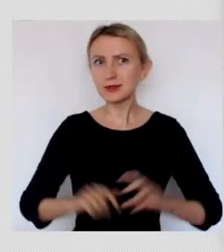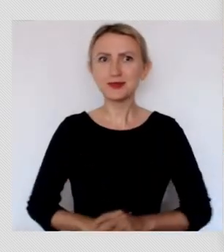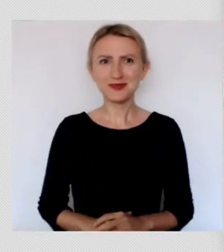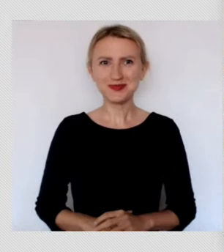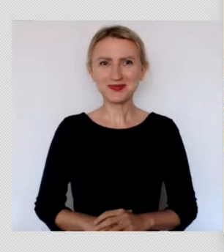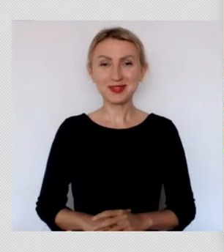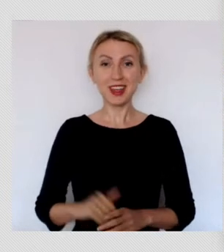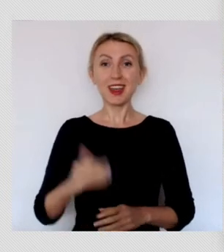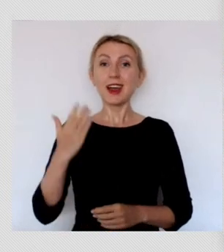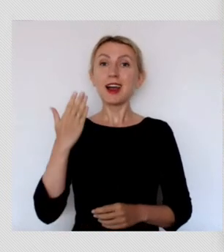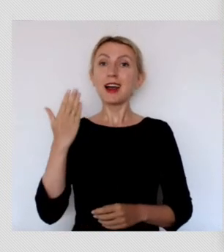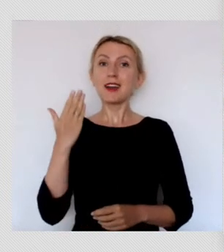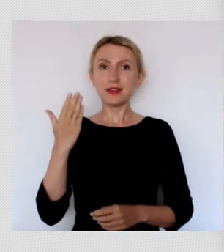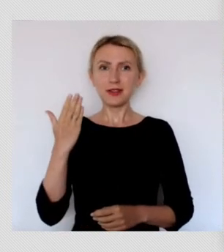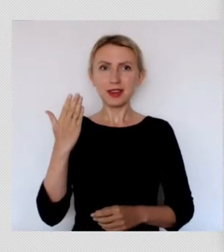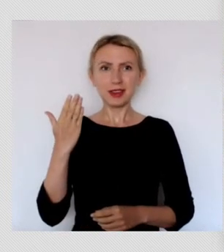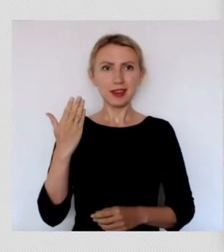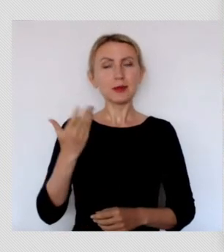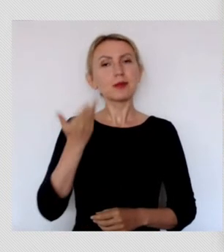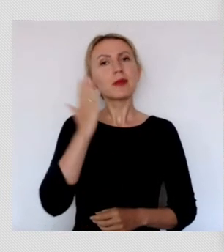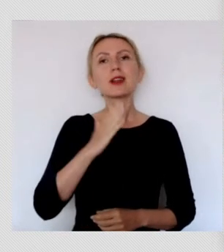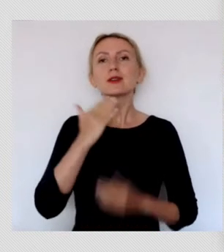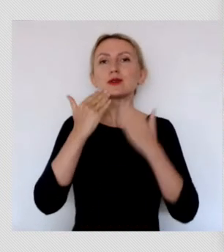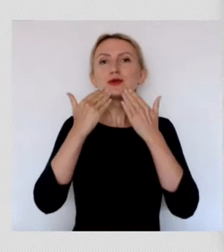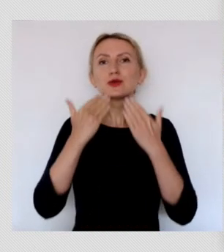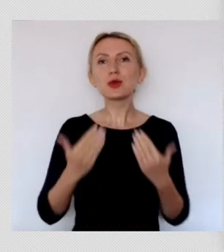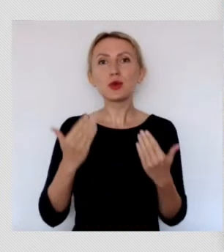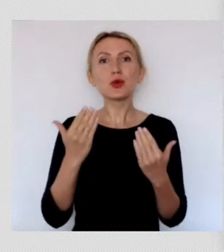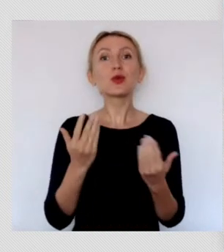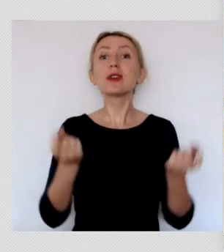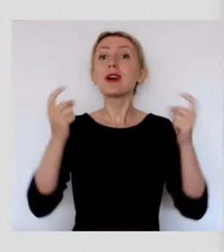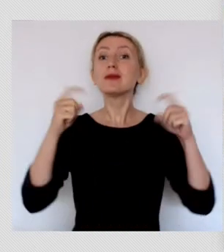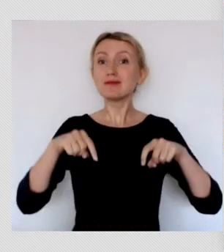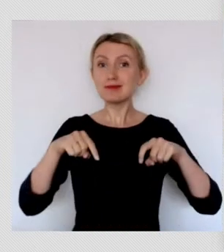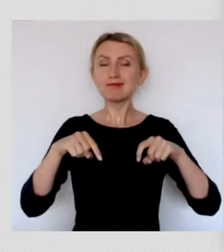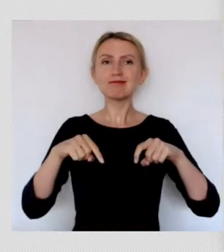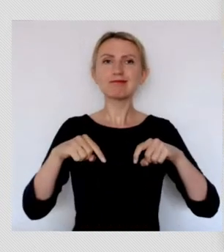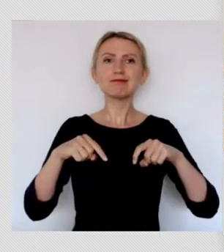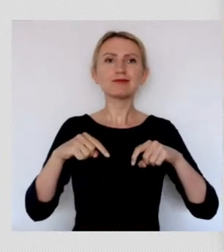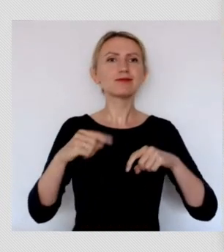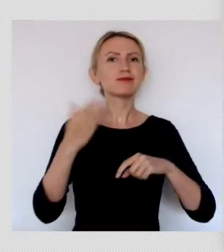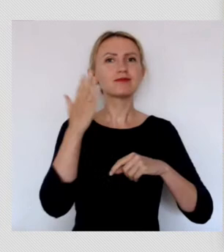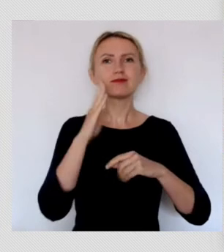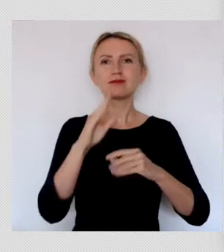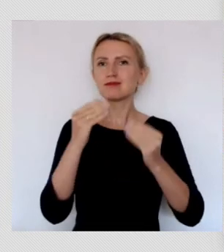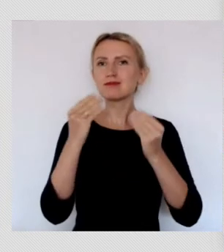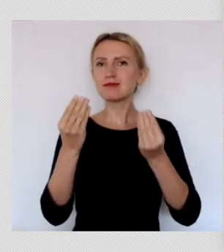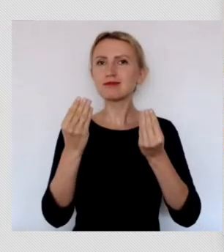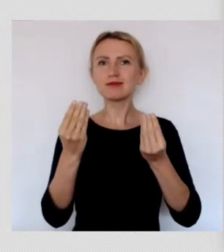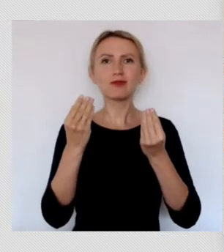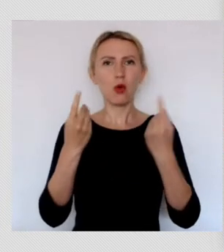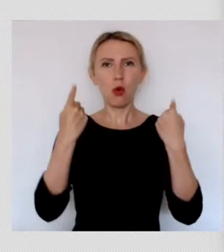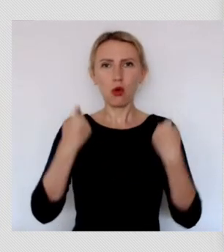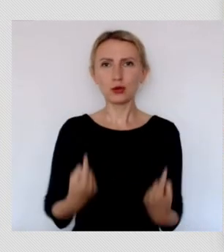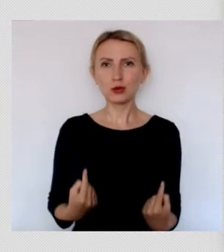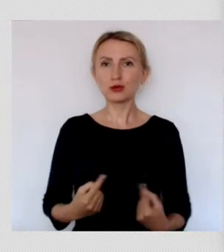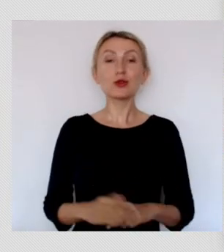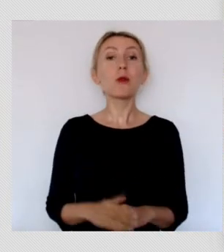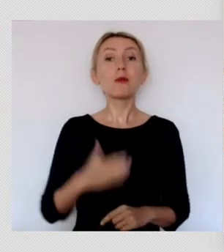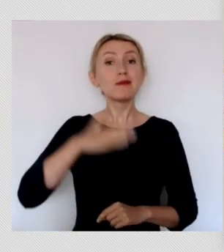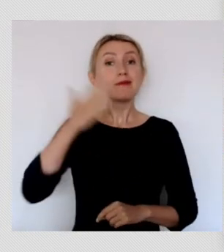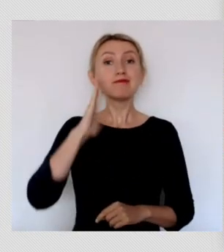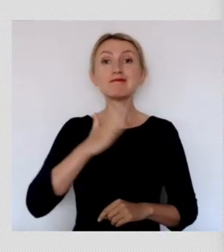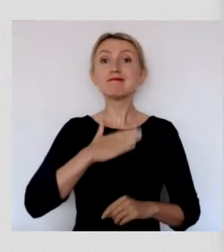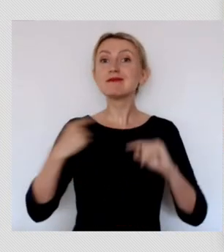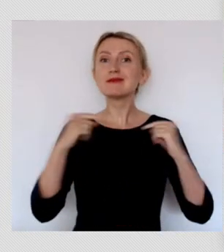Witam Państwa i bardzo dziękuję za przybycie tak znakomitego grona. Mam nadzieję, że nasza